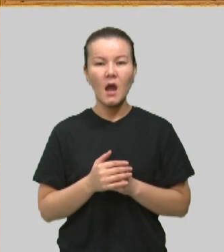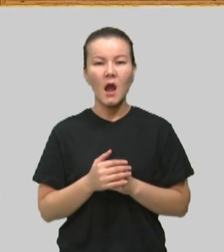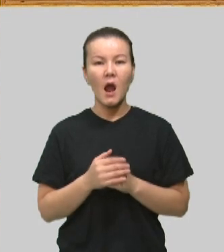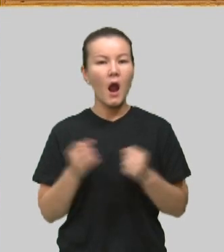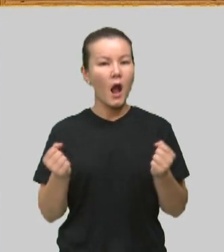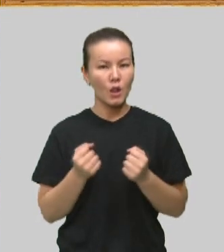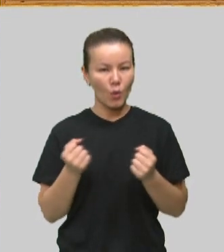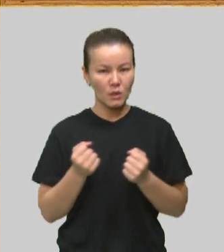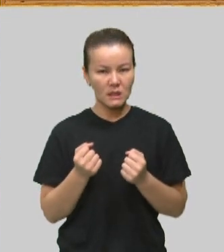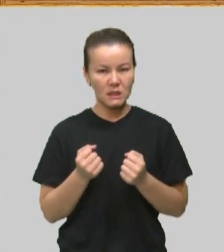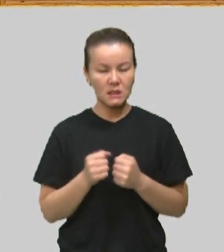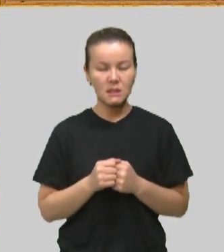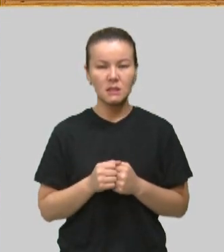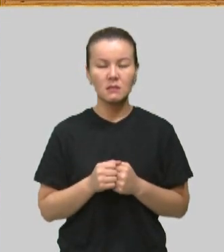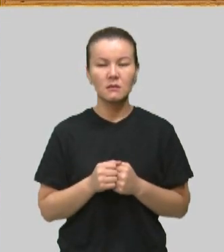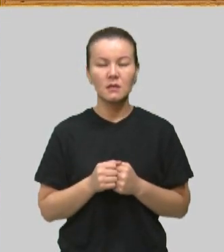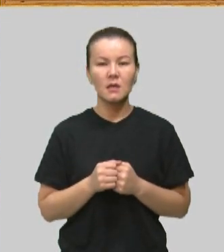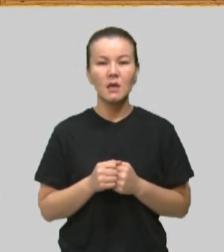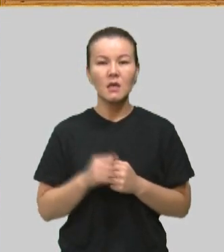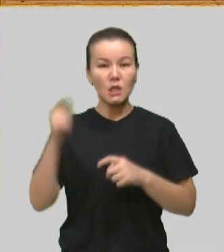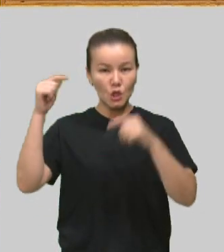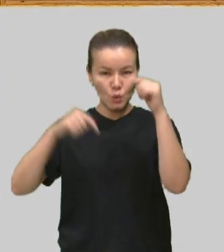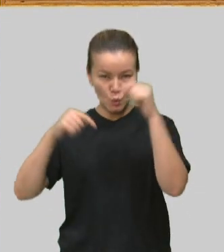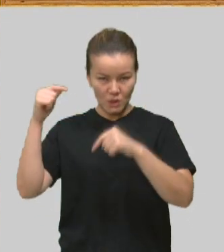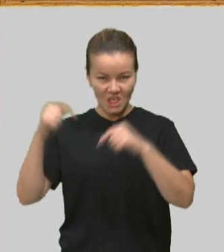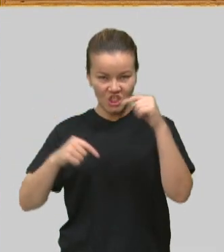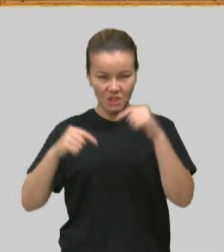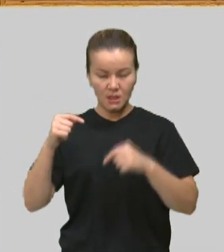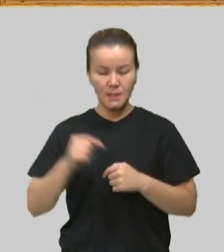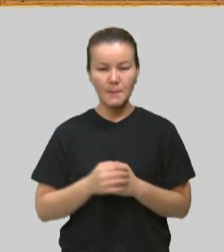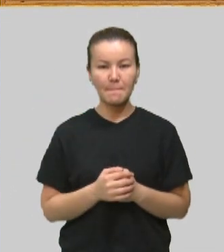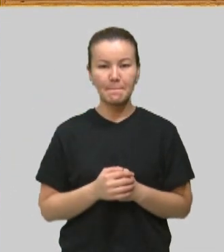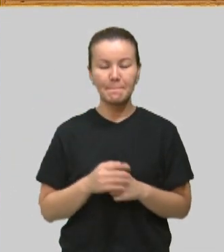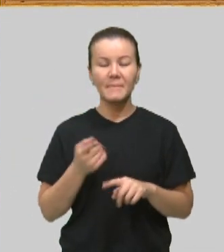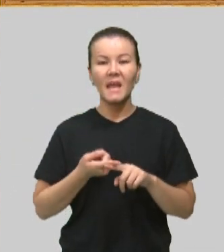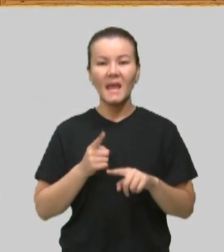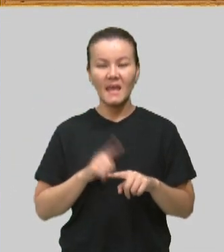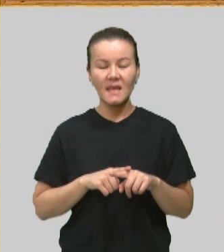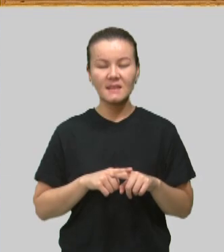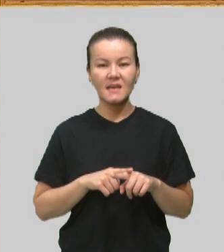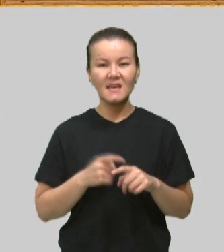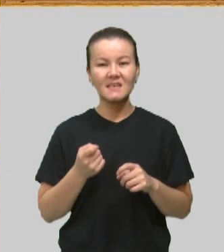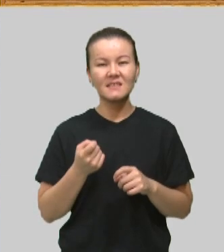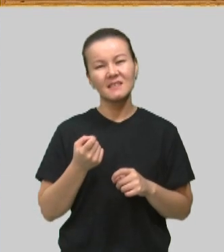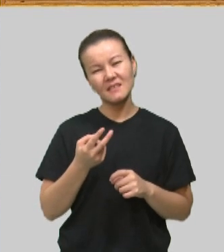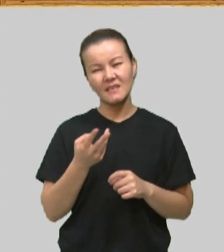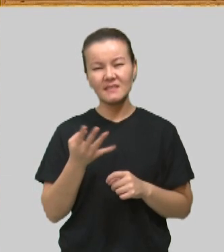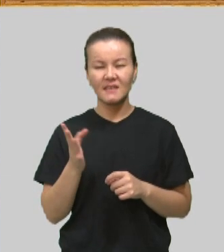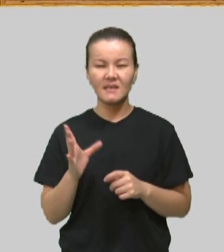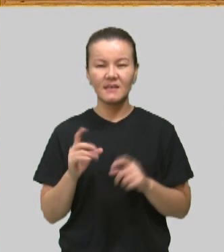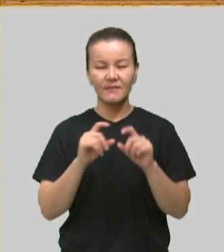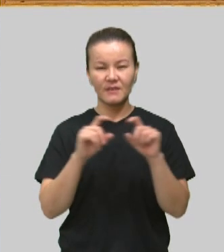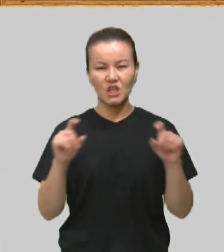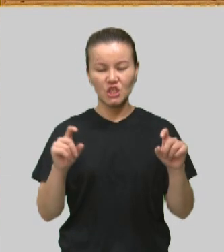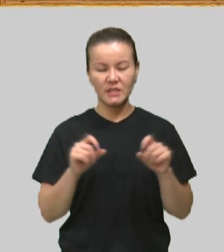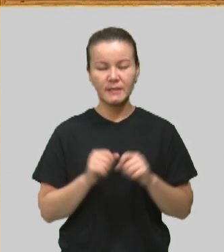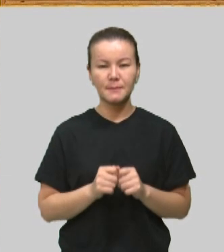Холодный. Идут дожди. Это несколько выражений.